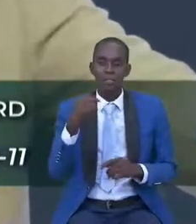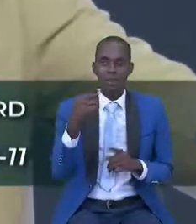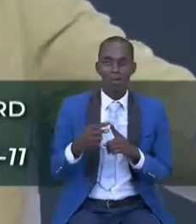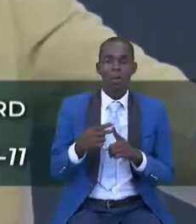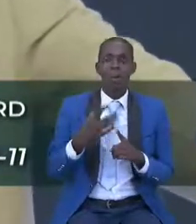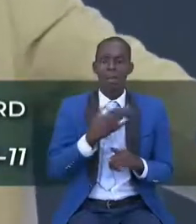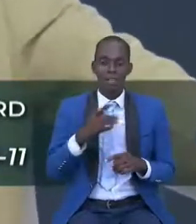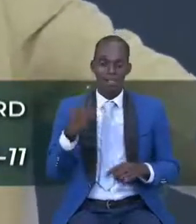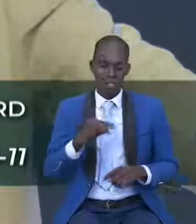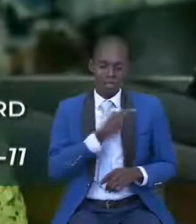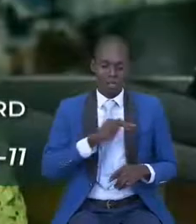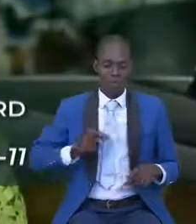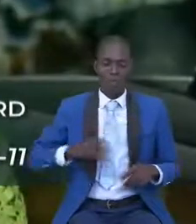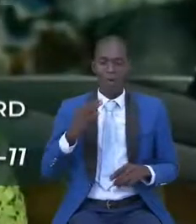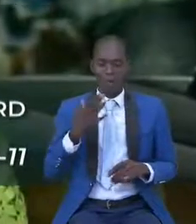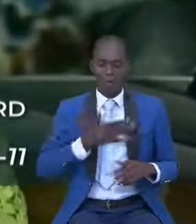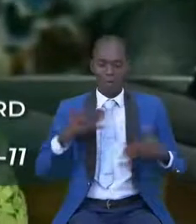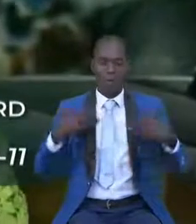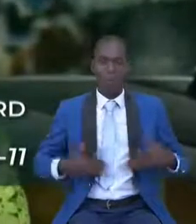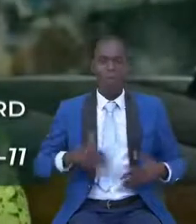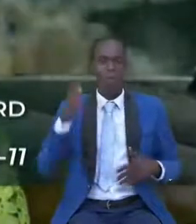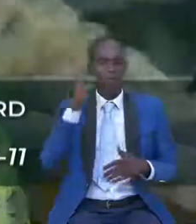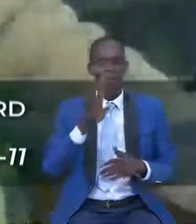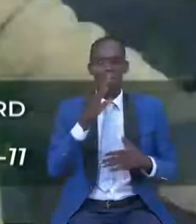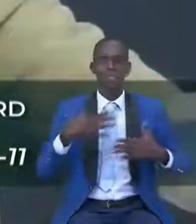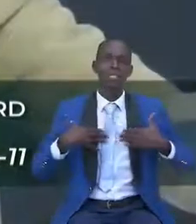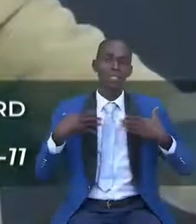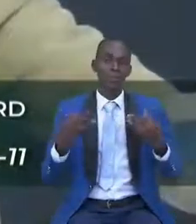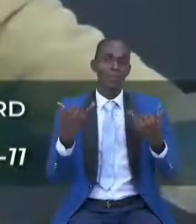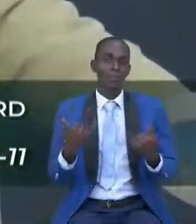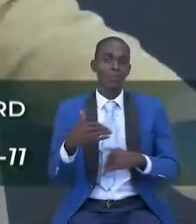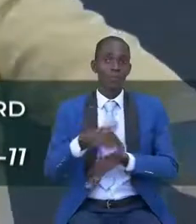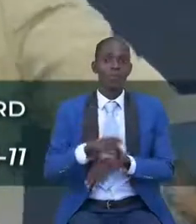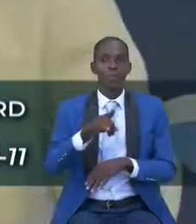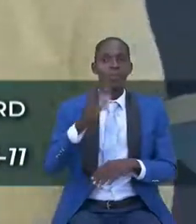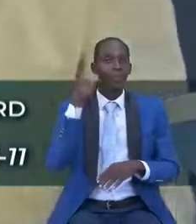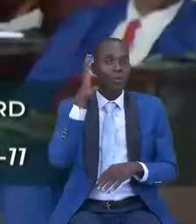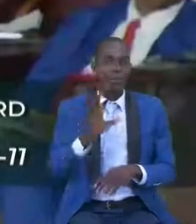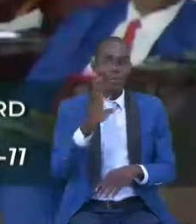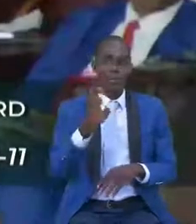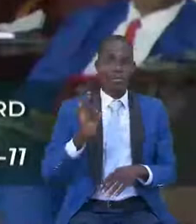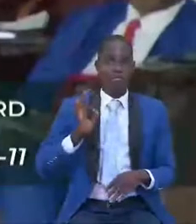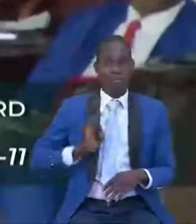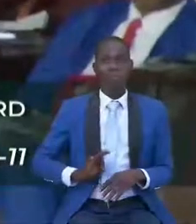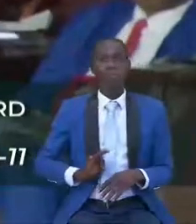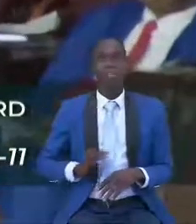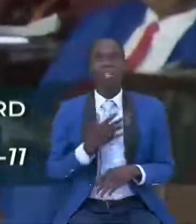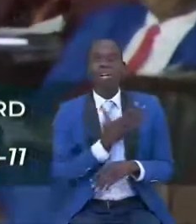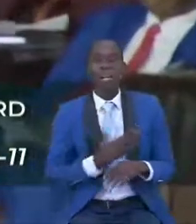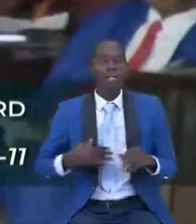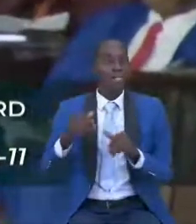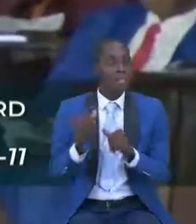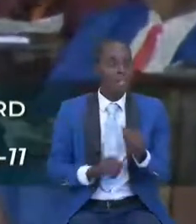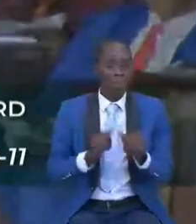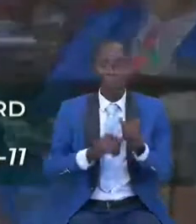dis seulement un mot et les membres de mon corps seront guéris. Ce soir, tu vas être